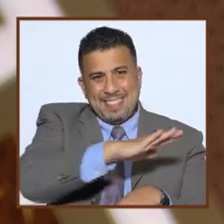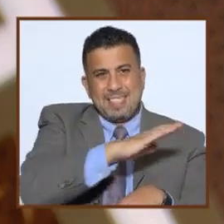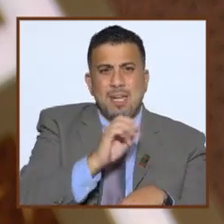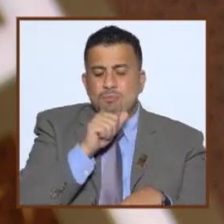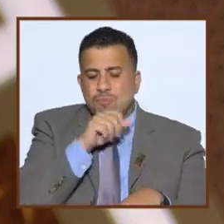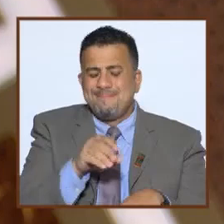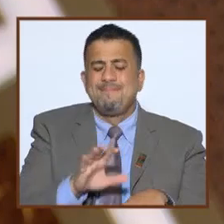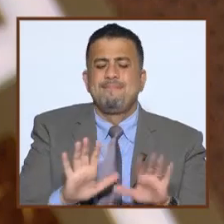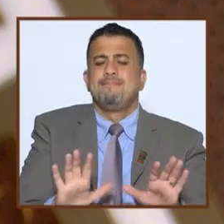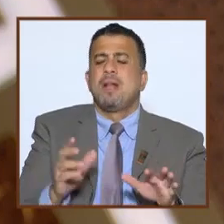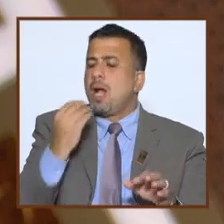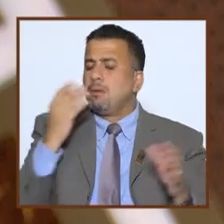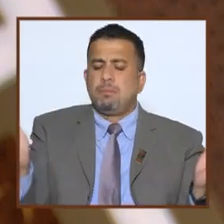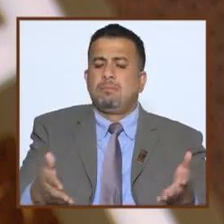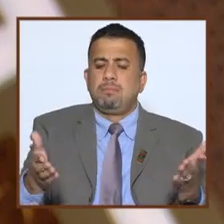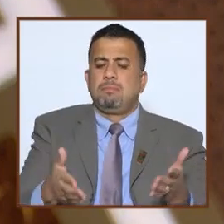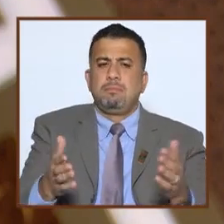كف يده الصحابه